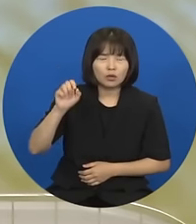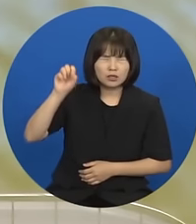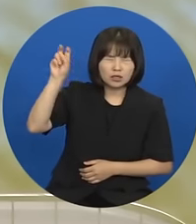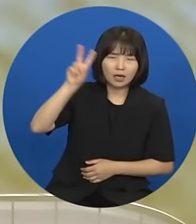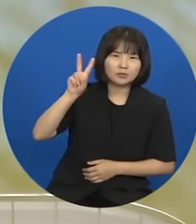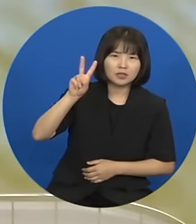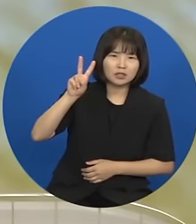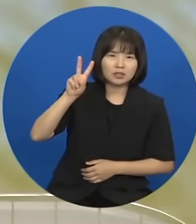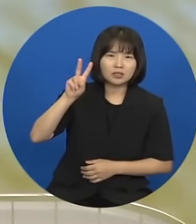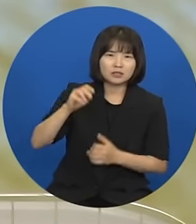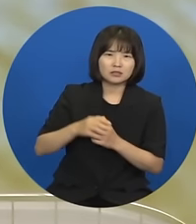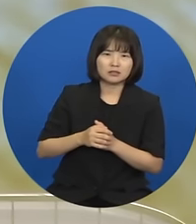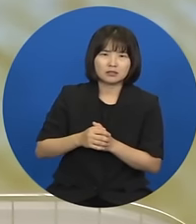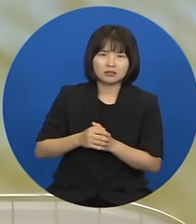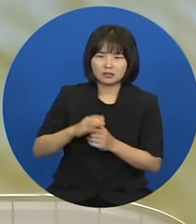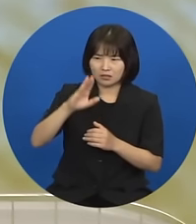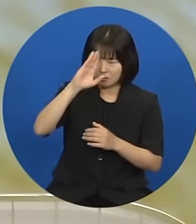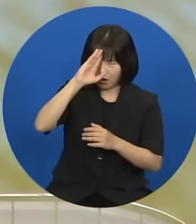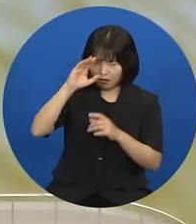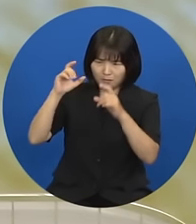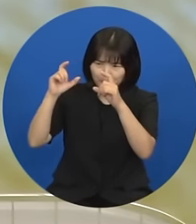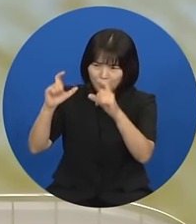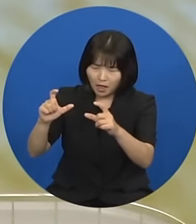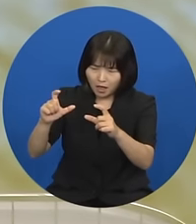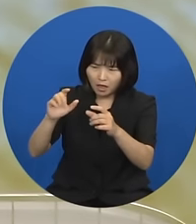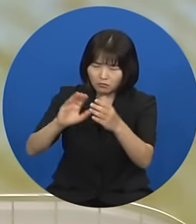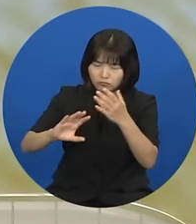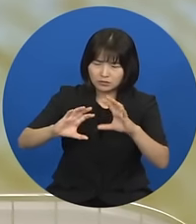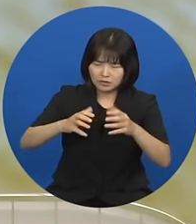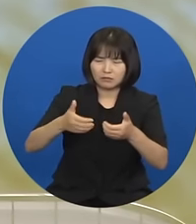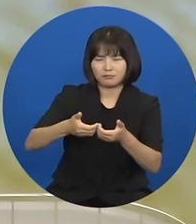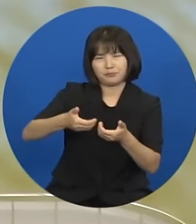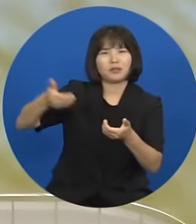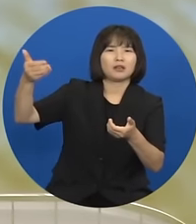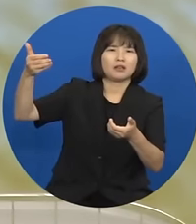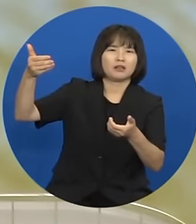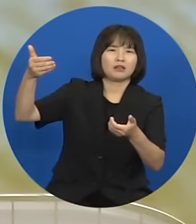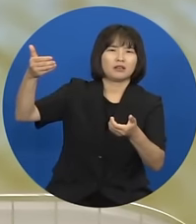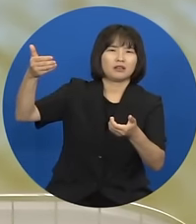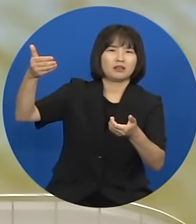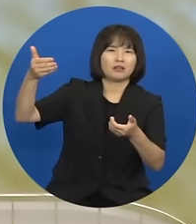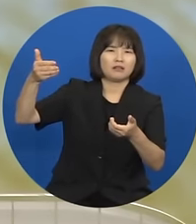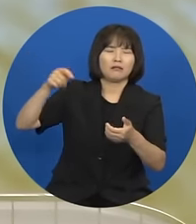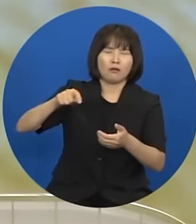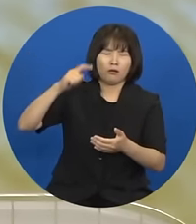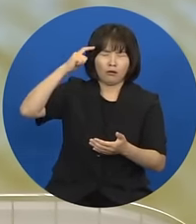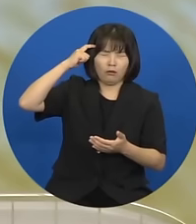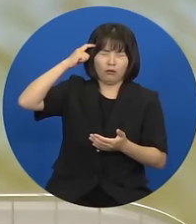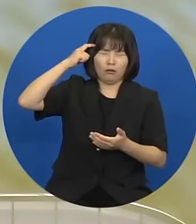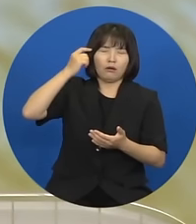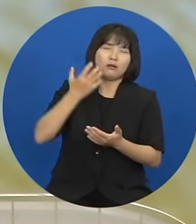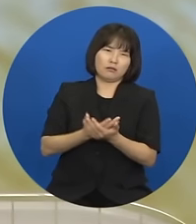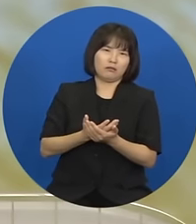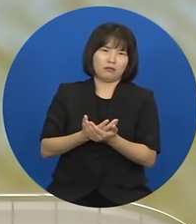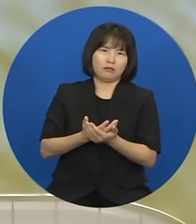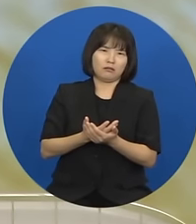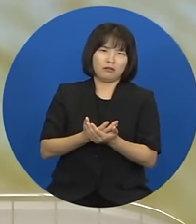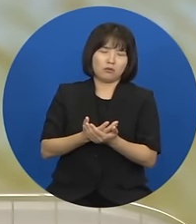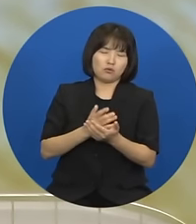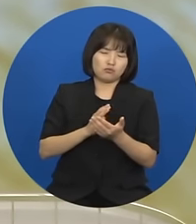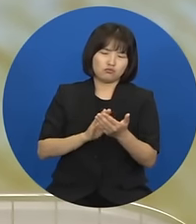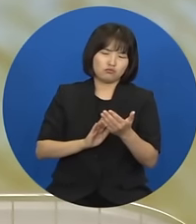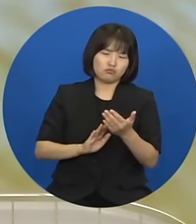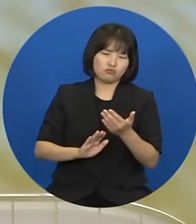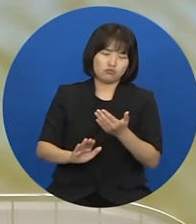갑작스럽게 시한부 진단을 받으시고 소천하셨다는 거예요. 이것도 충격이었는데 그 뒤에